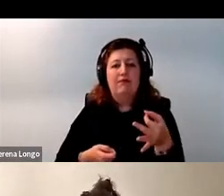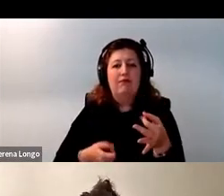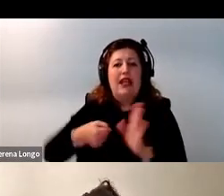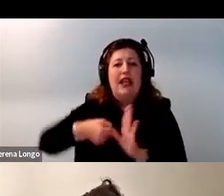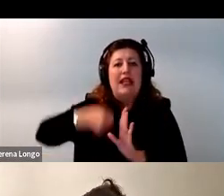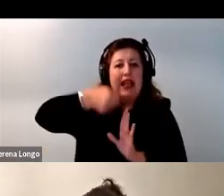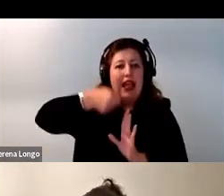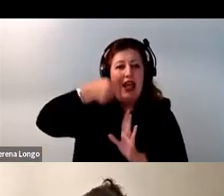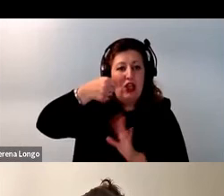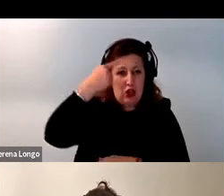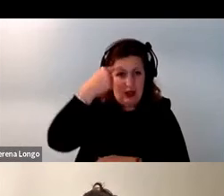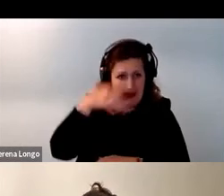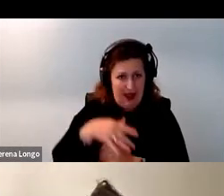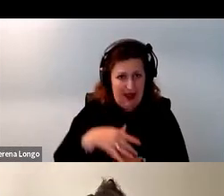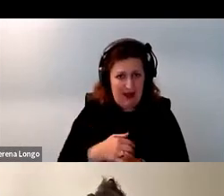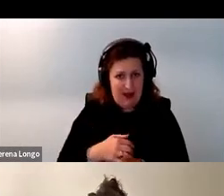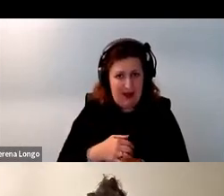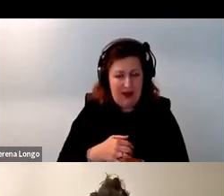conoscerai, e